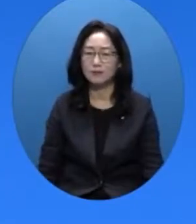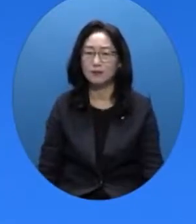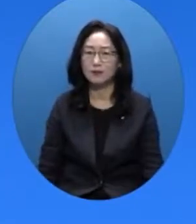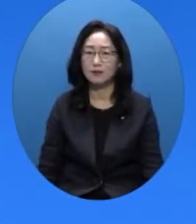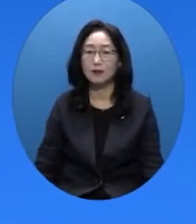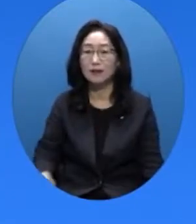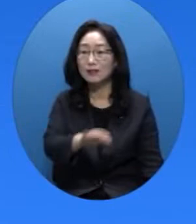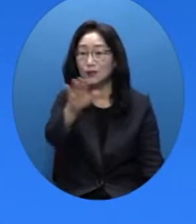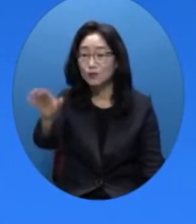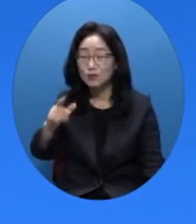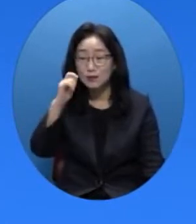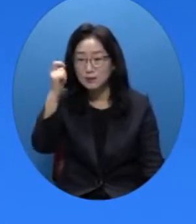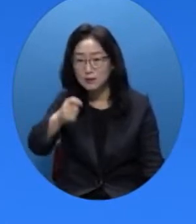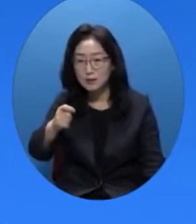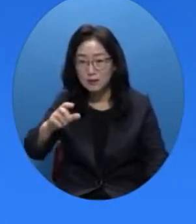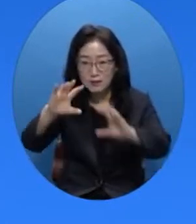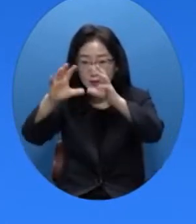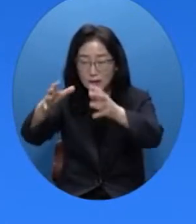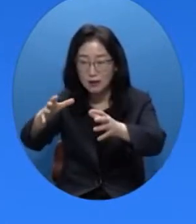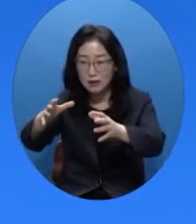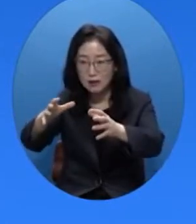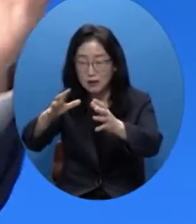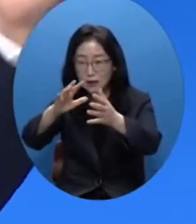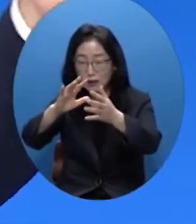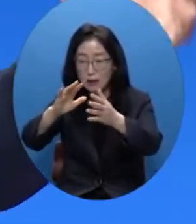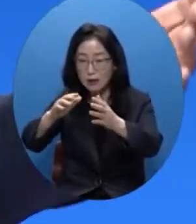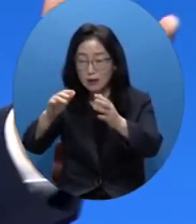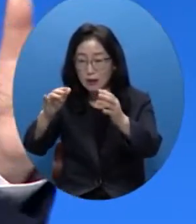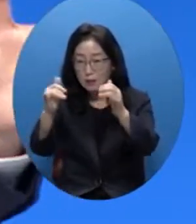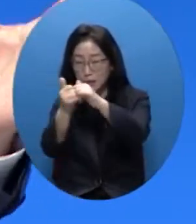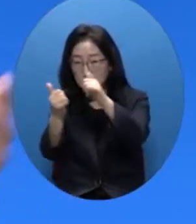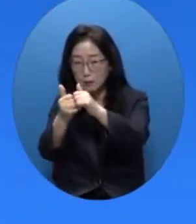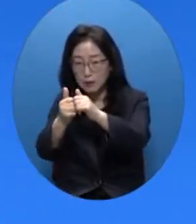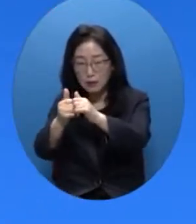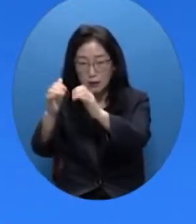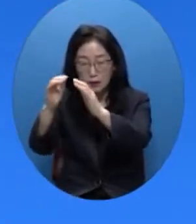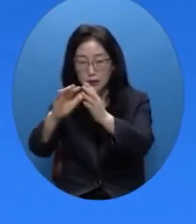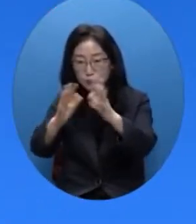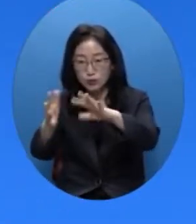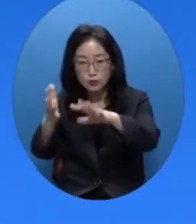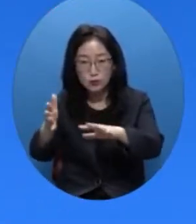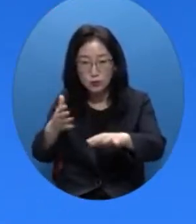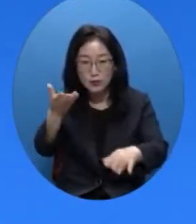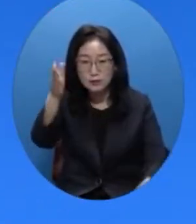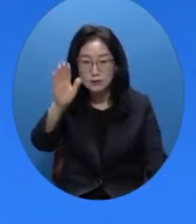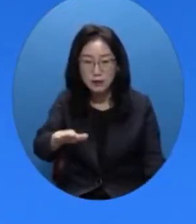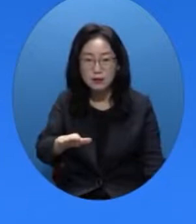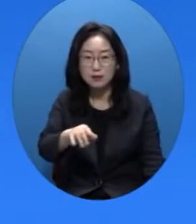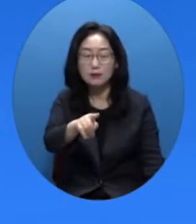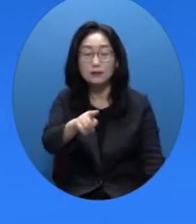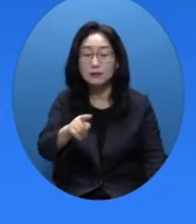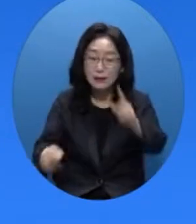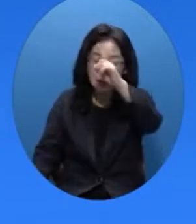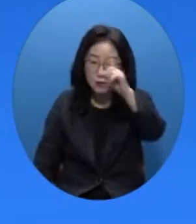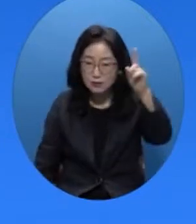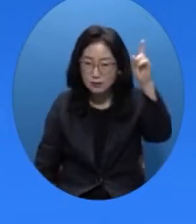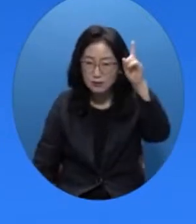우리가 지금 우크라이나의 폐만 계속 보고 해서 그렇지 사실 러시아에서 온 젊은 군인들도